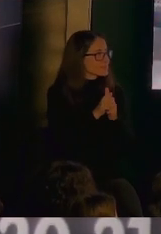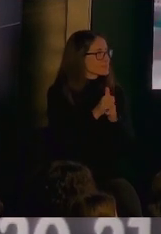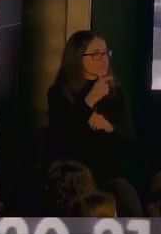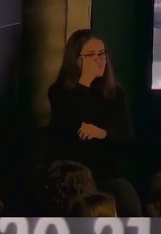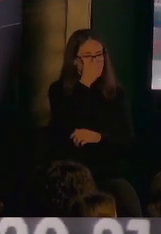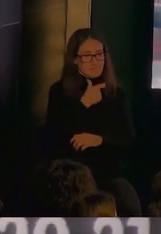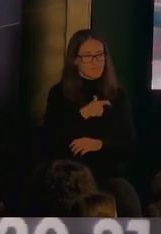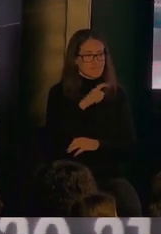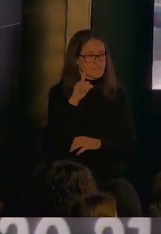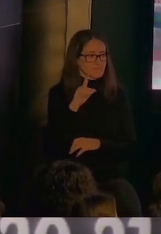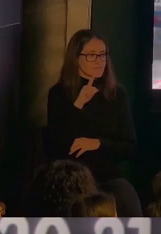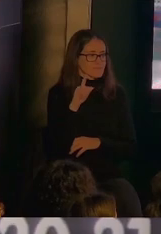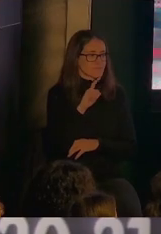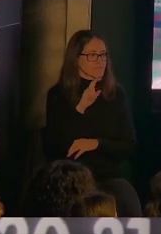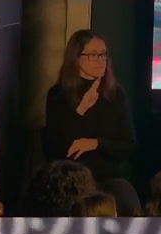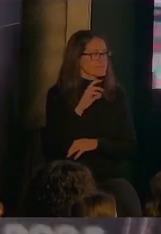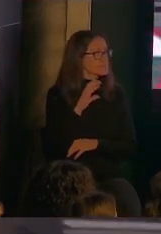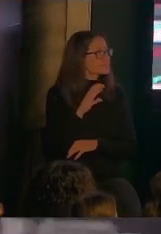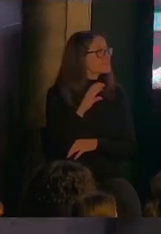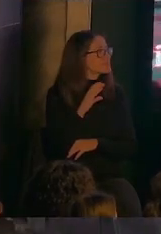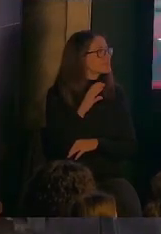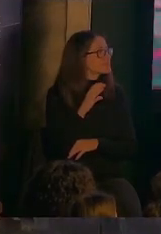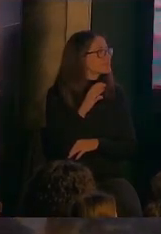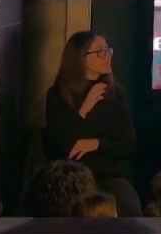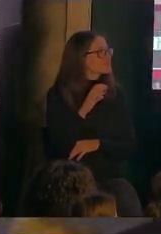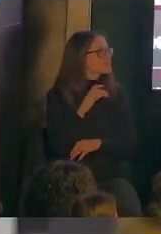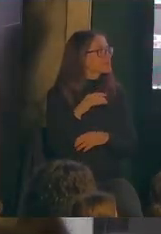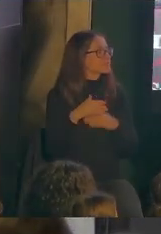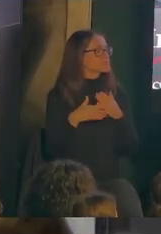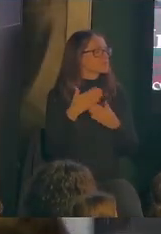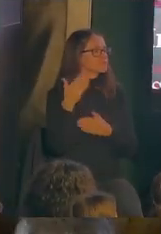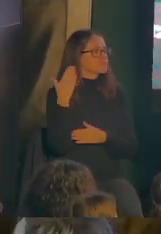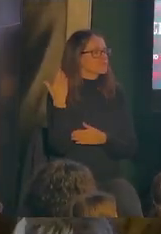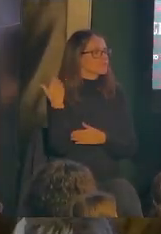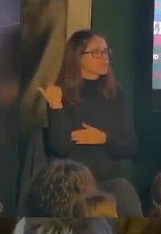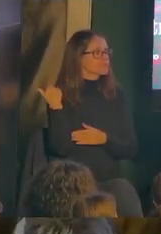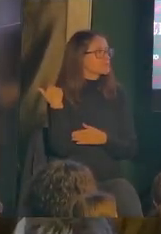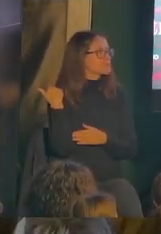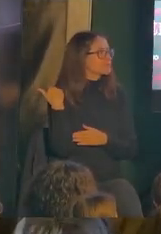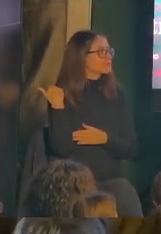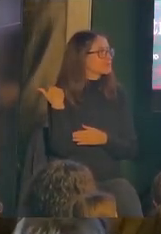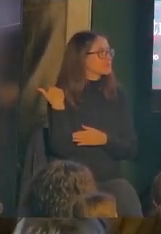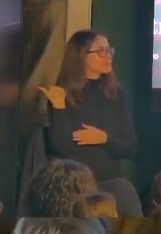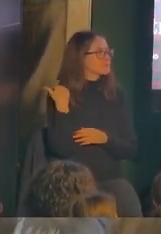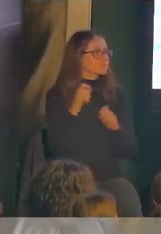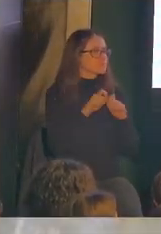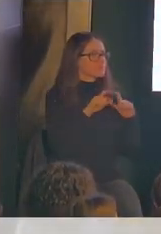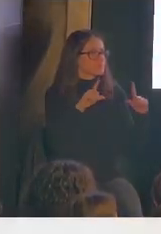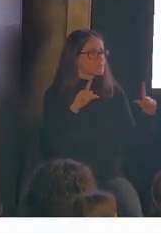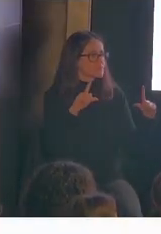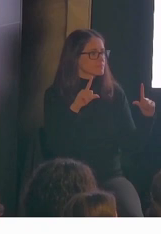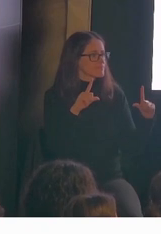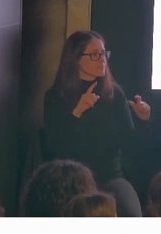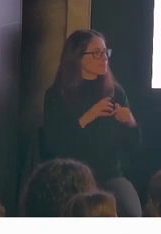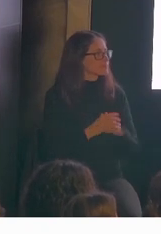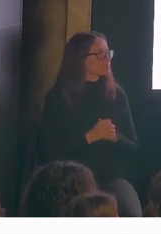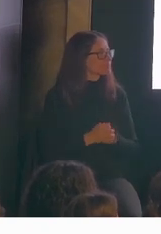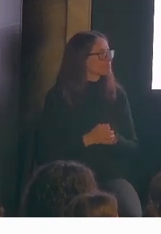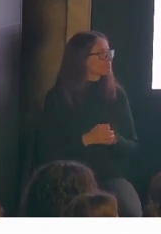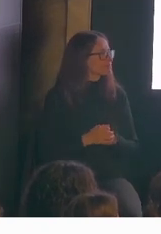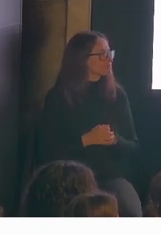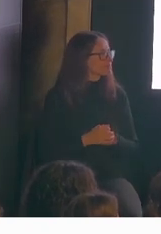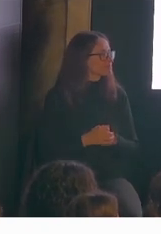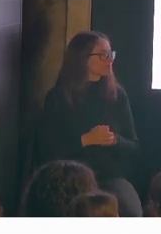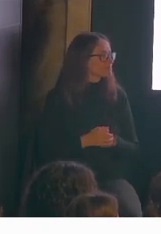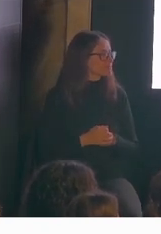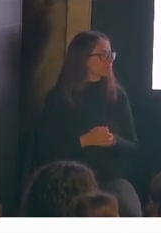Dalmau Vall i fa... no fa gaire... Vale, la diapositiva...